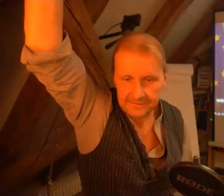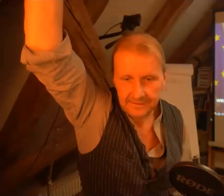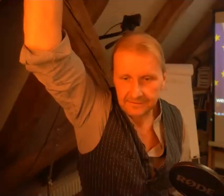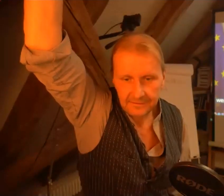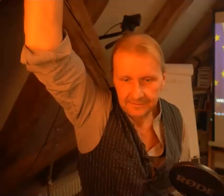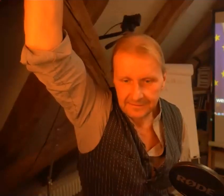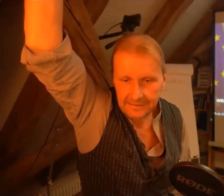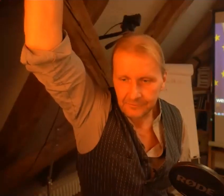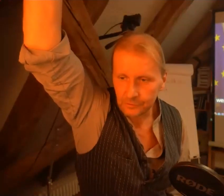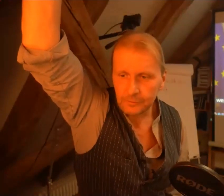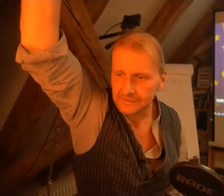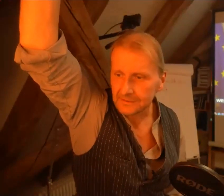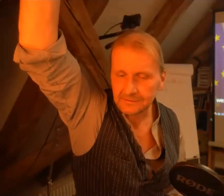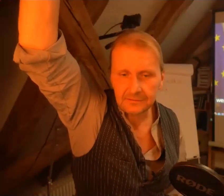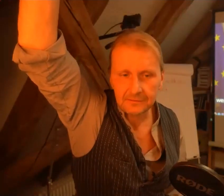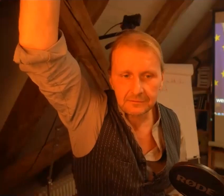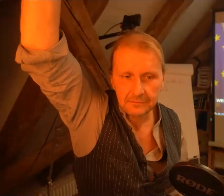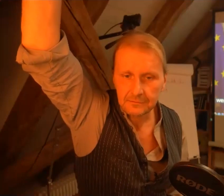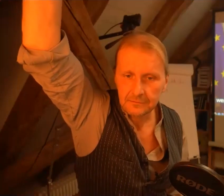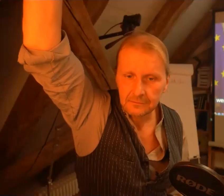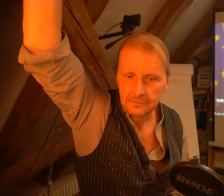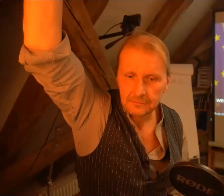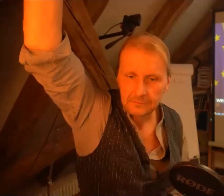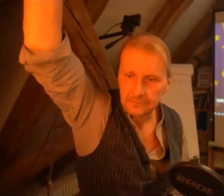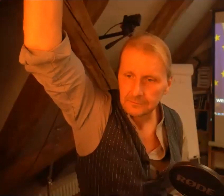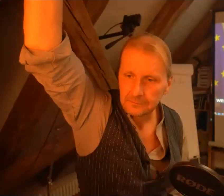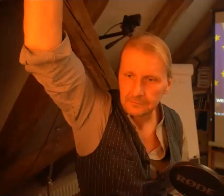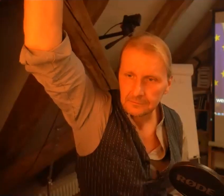Ihr seht, Diegel wird umgesetzt.